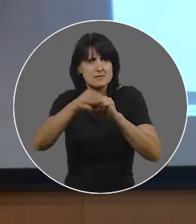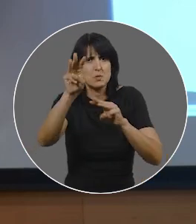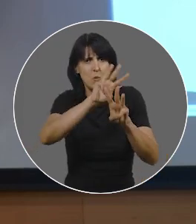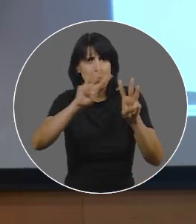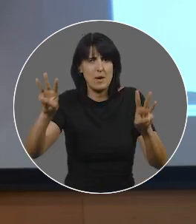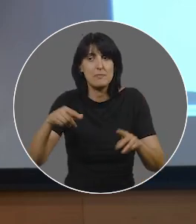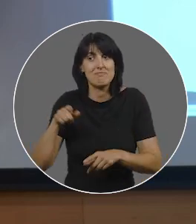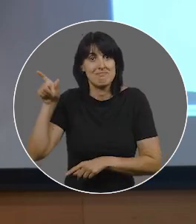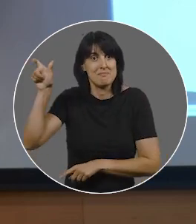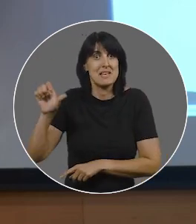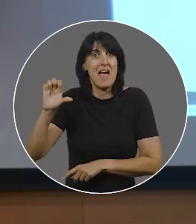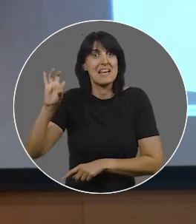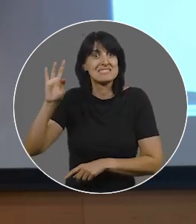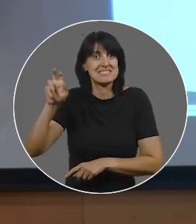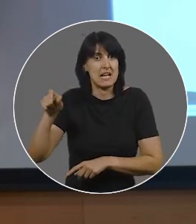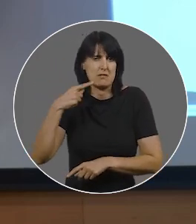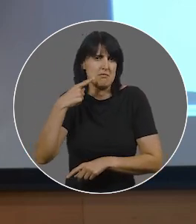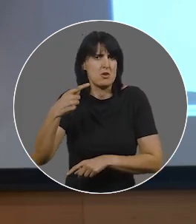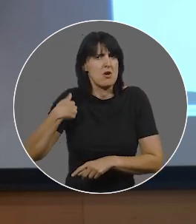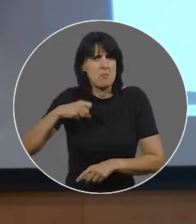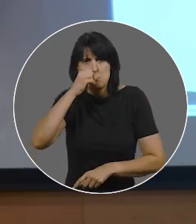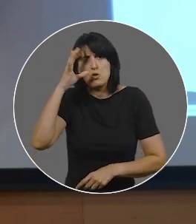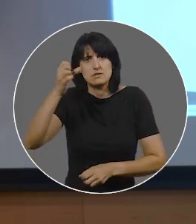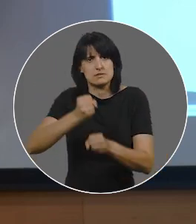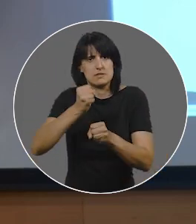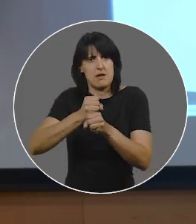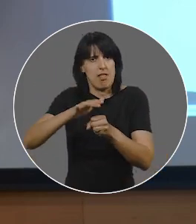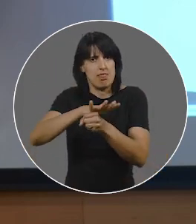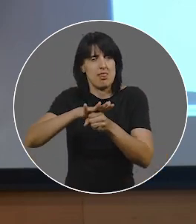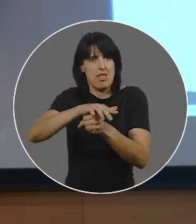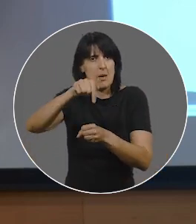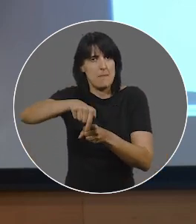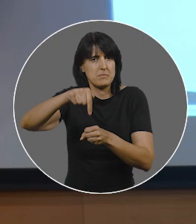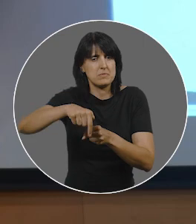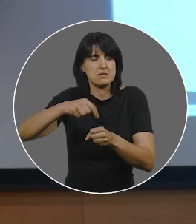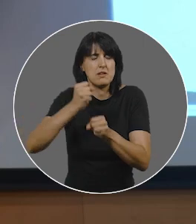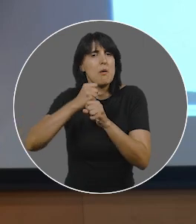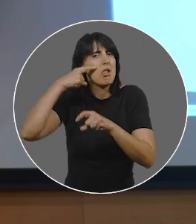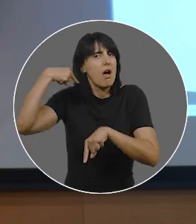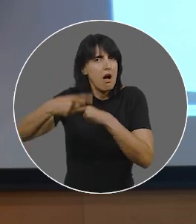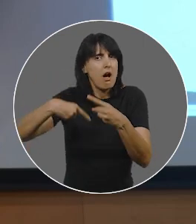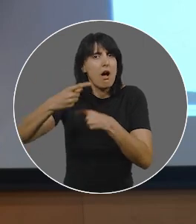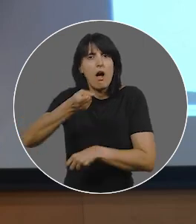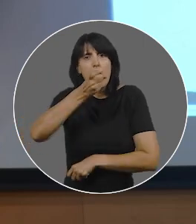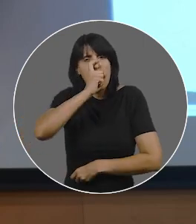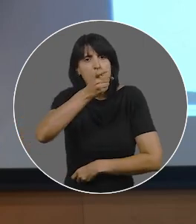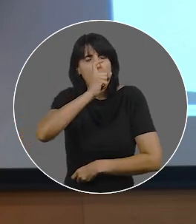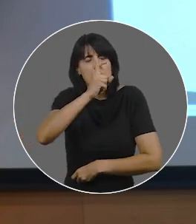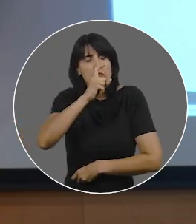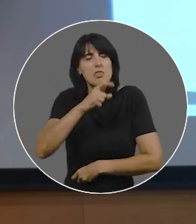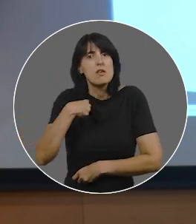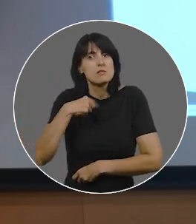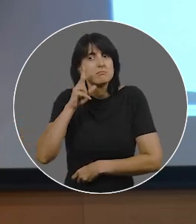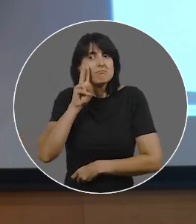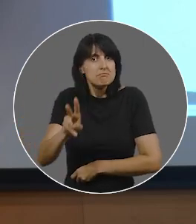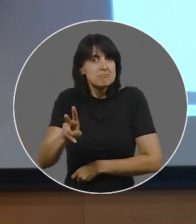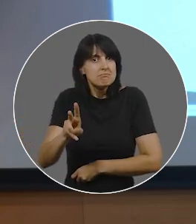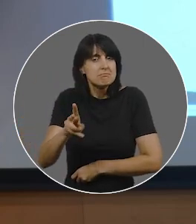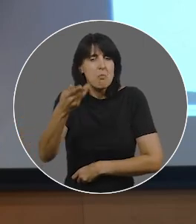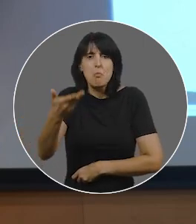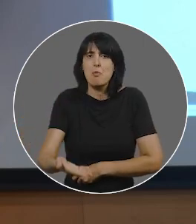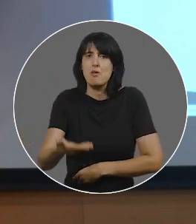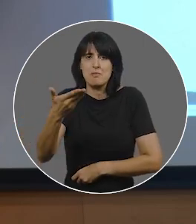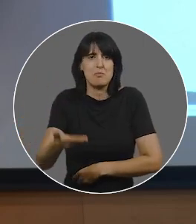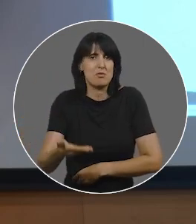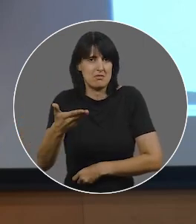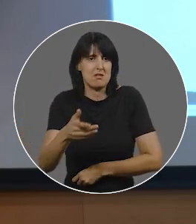jo porto molts anys treballant en aquest àmbit i la veritat és que ha estat un treball de dia a dia, d'any a any, però ara veig que